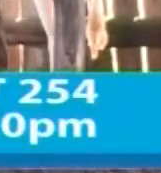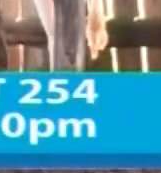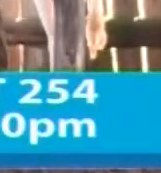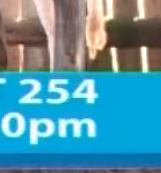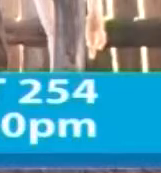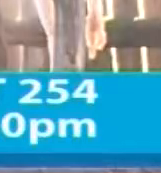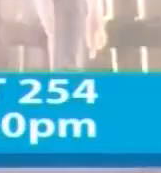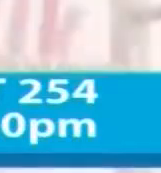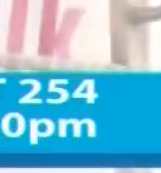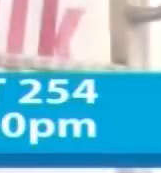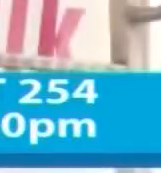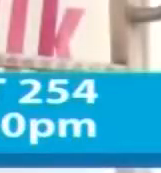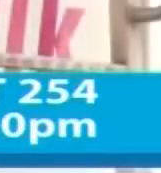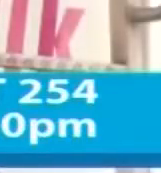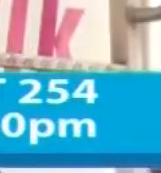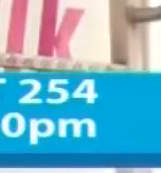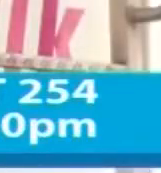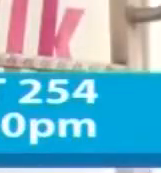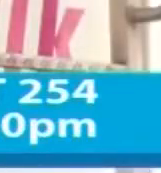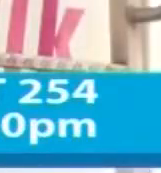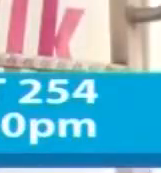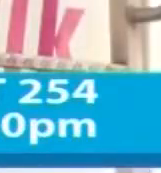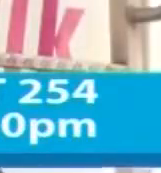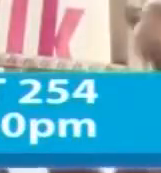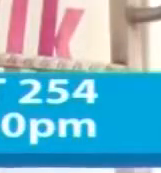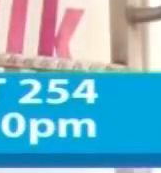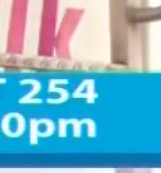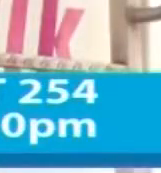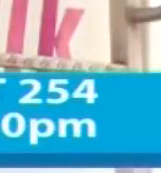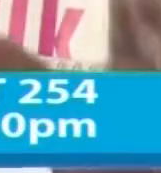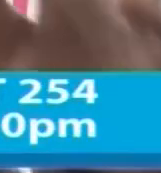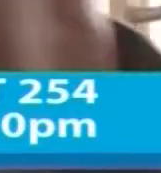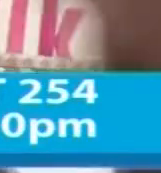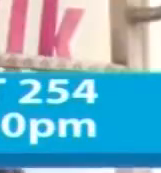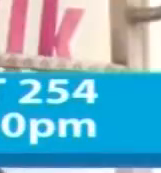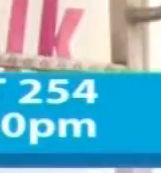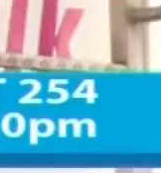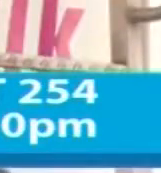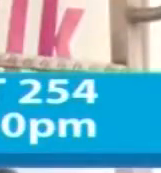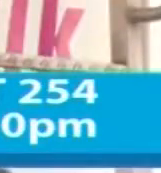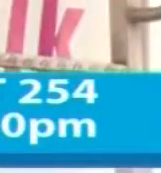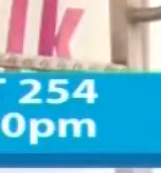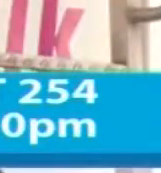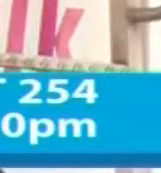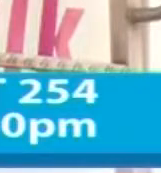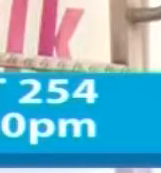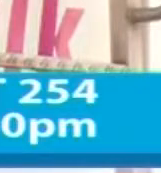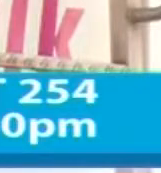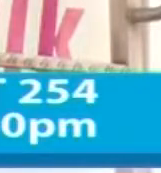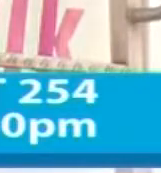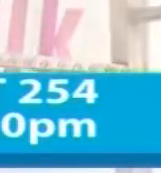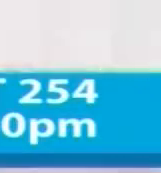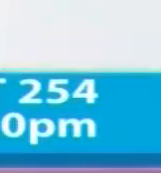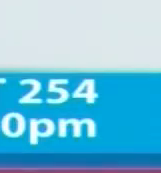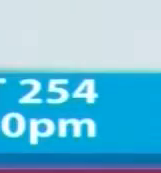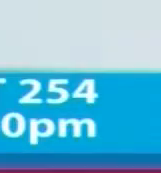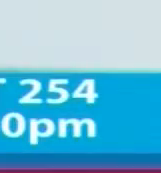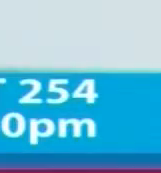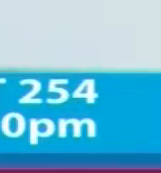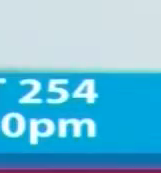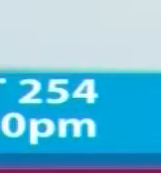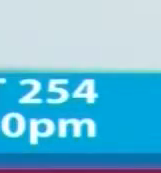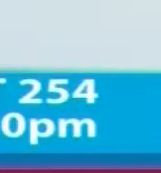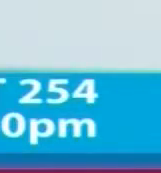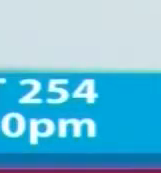Tukaona tumefika nyumbani. Tunafaidika na hii kiwanda sababu hakuna bahari nyingine tunapelekaga maziwa tangu zamani. Zamani